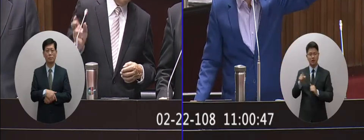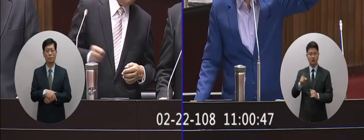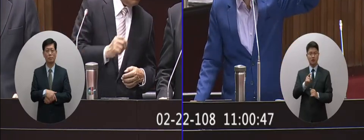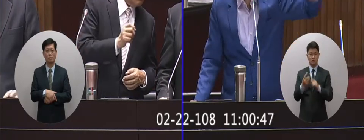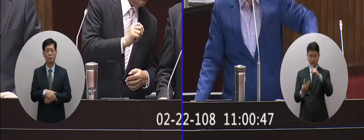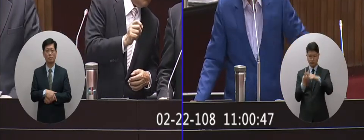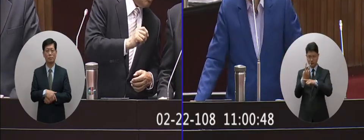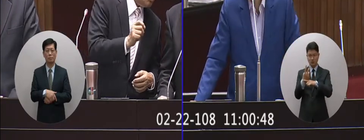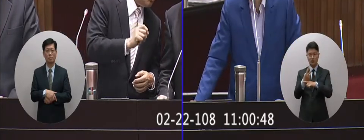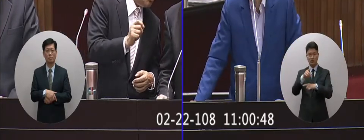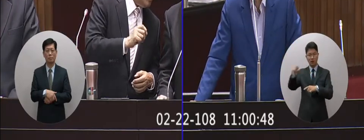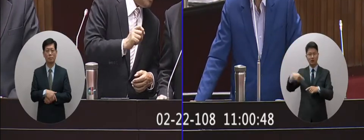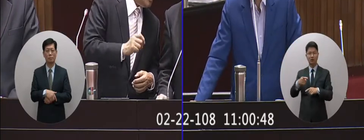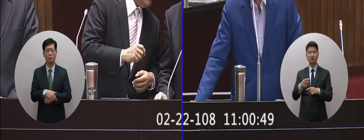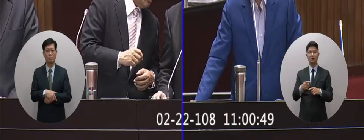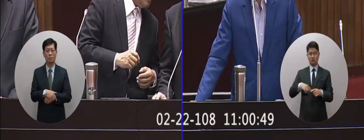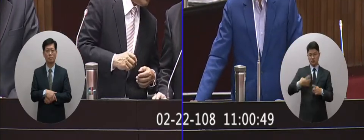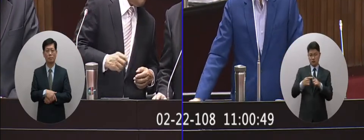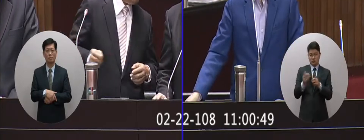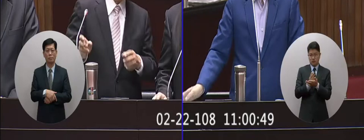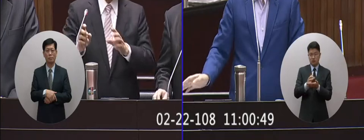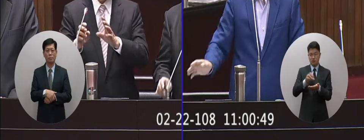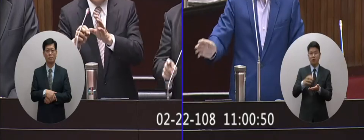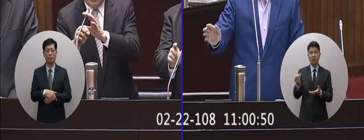凭证，他们会接受吗？